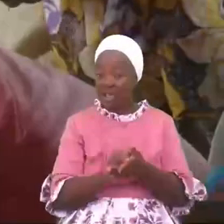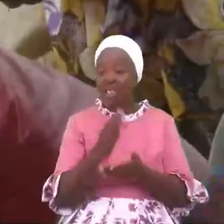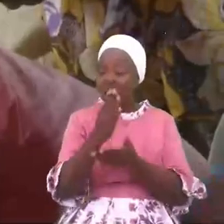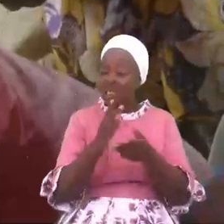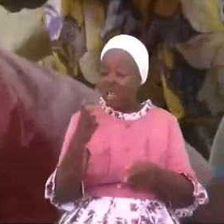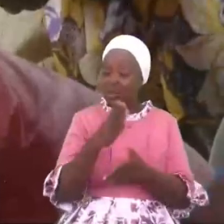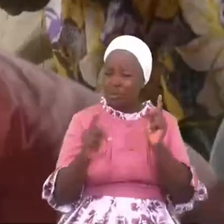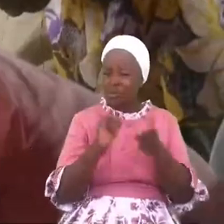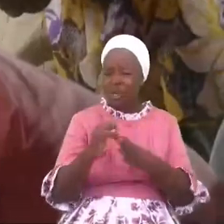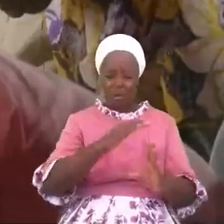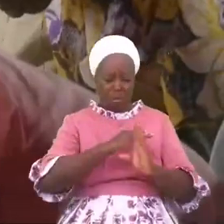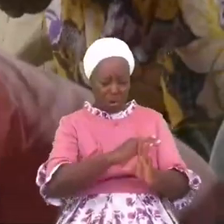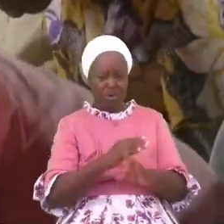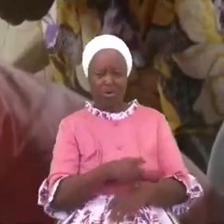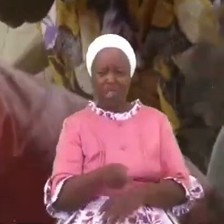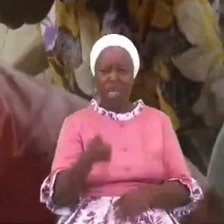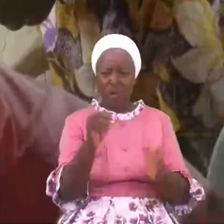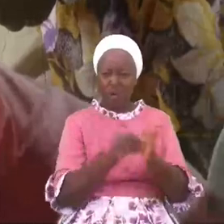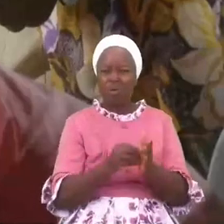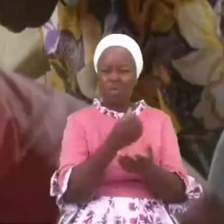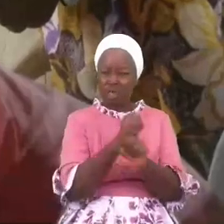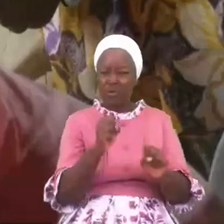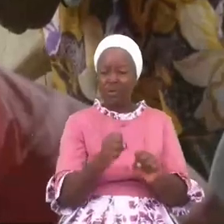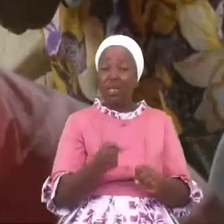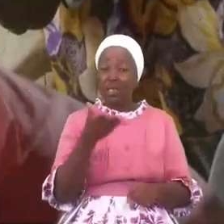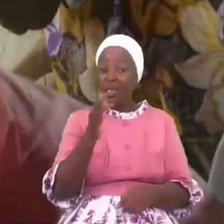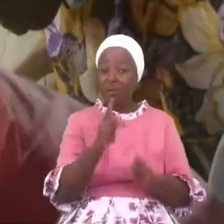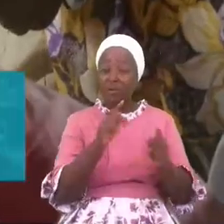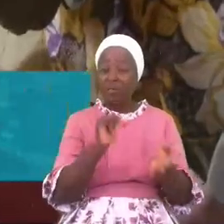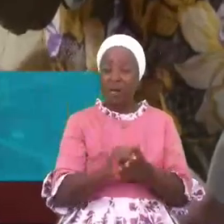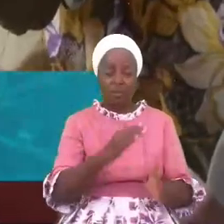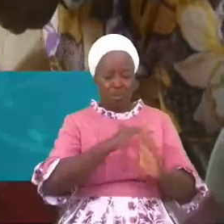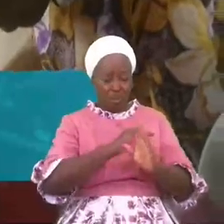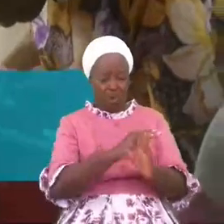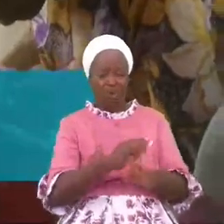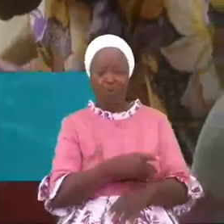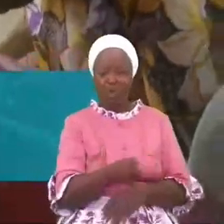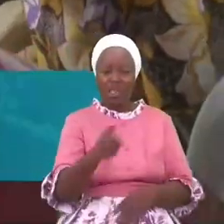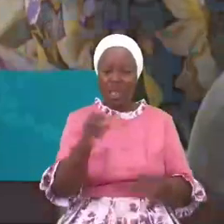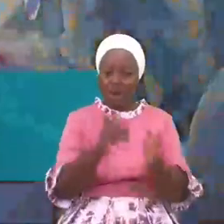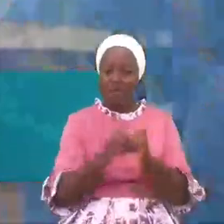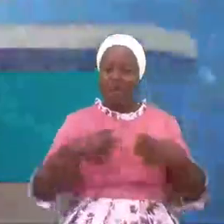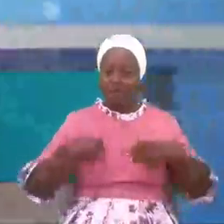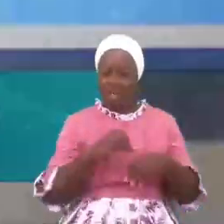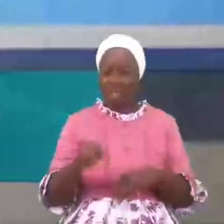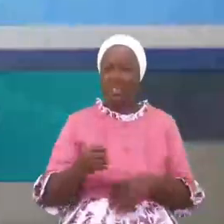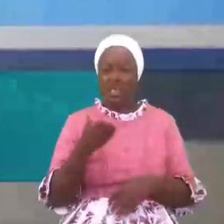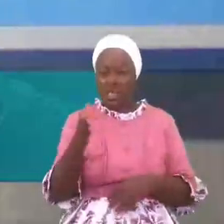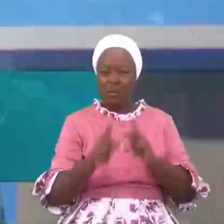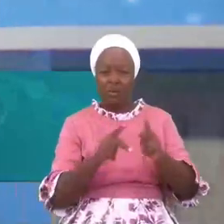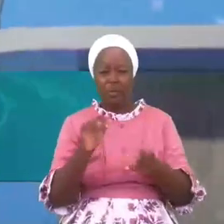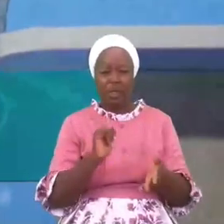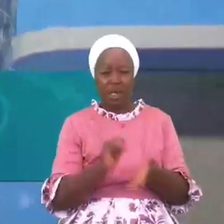gens qui bloquent le salut. Il y a des gens qui bloquent leur guérison. Il y a des